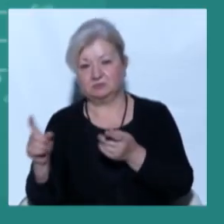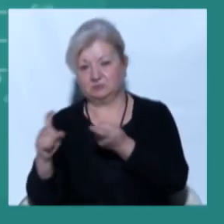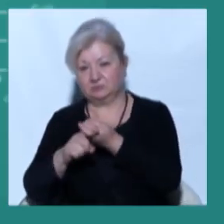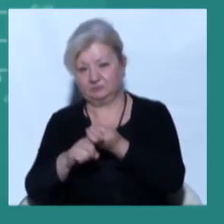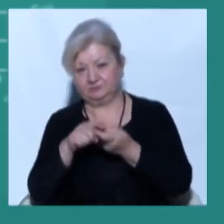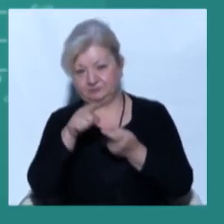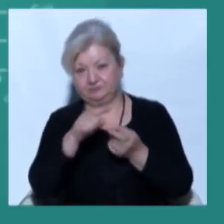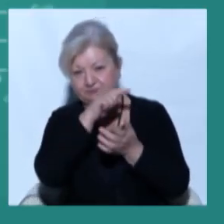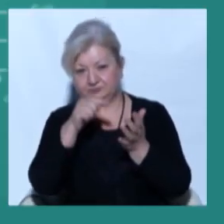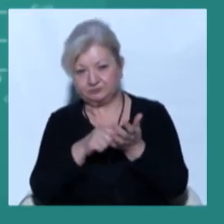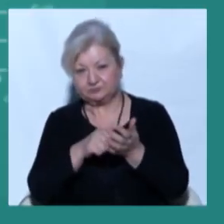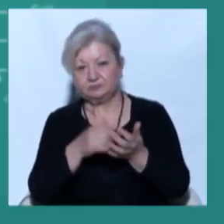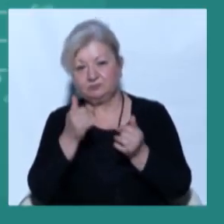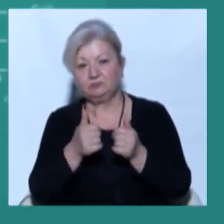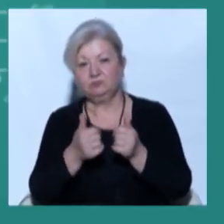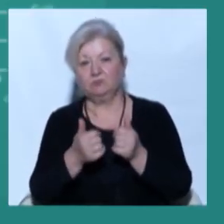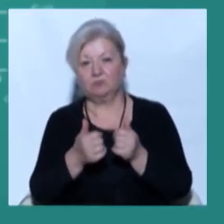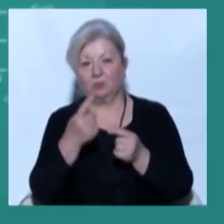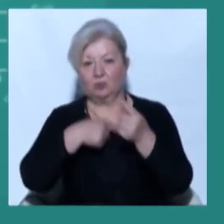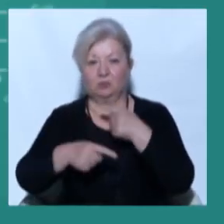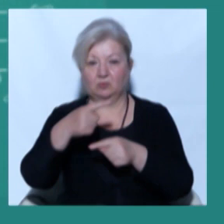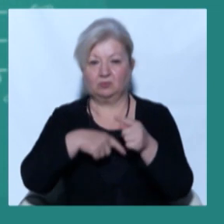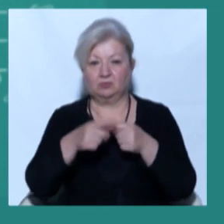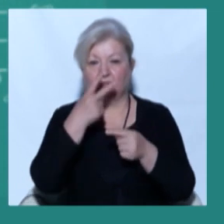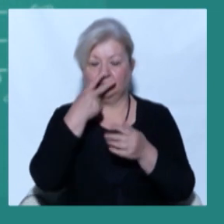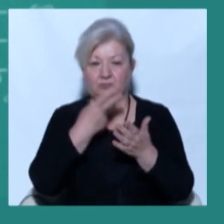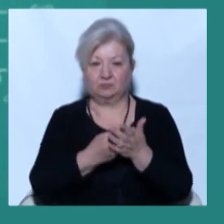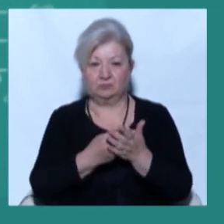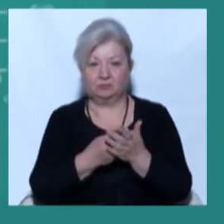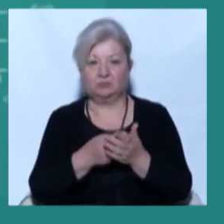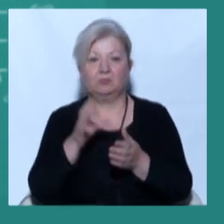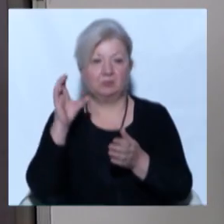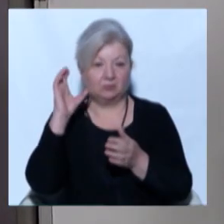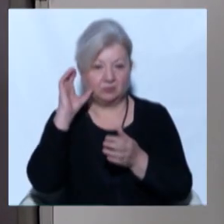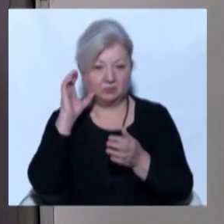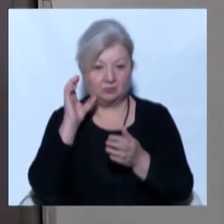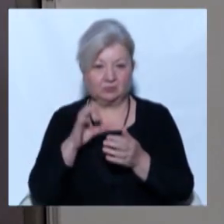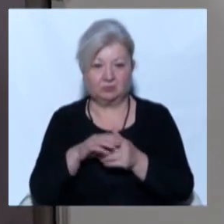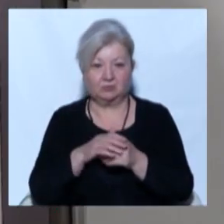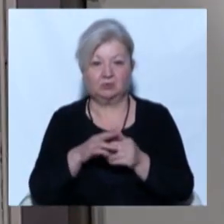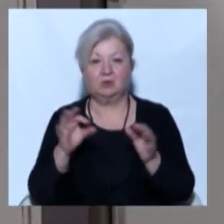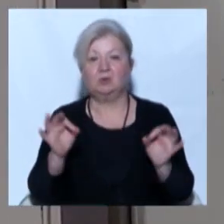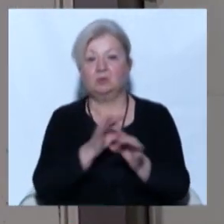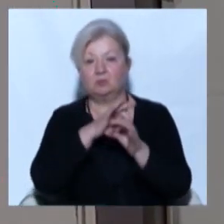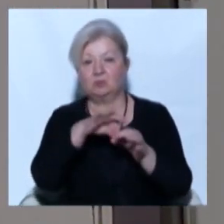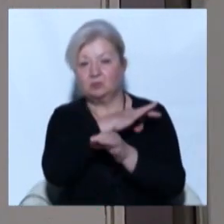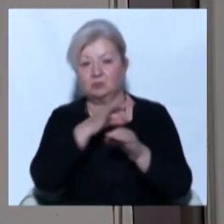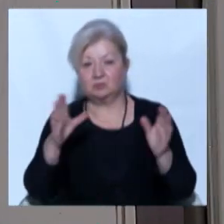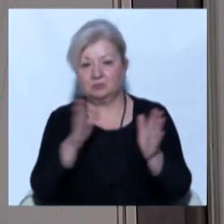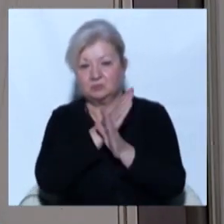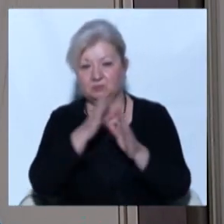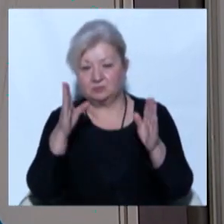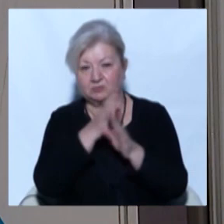და მოვისმინოთ მუსიკალური ბგერები. ვიცით, რომ მუსიკაში